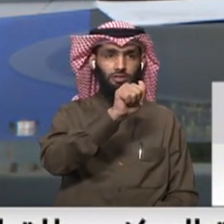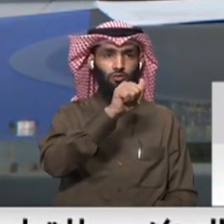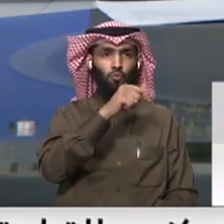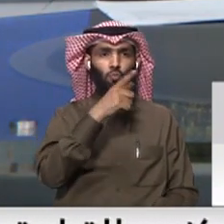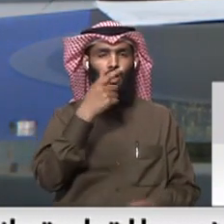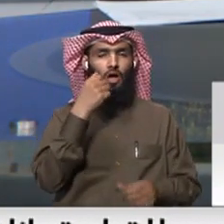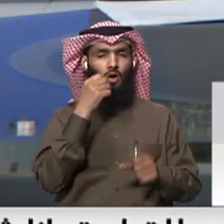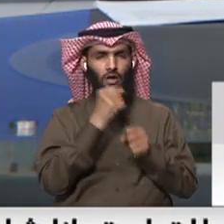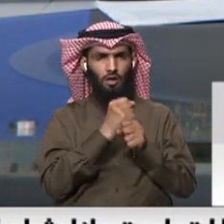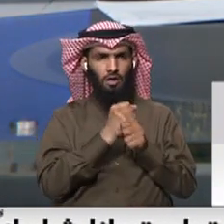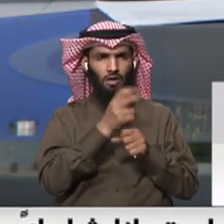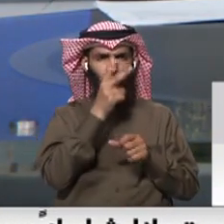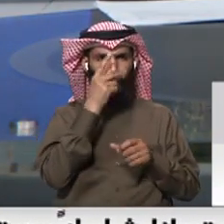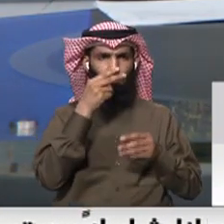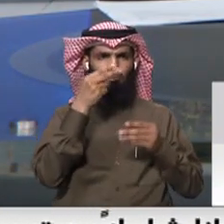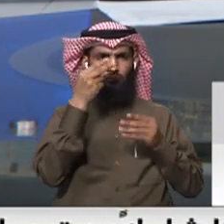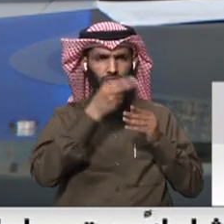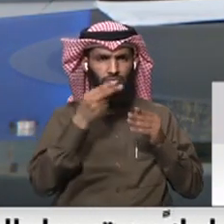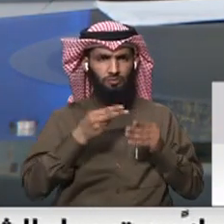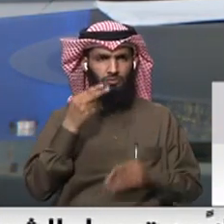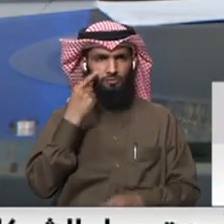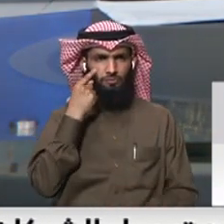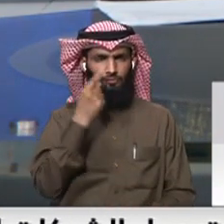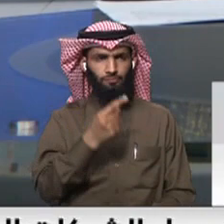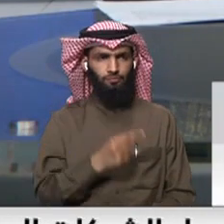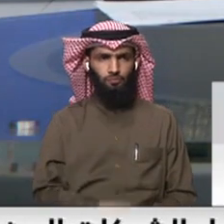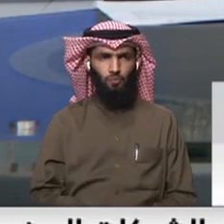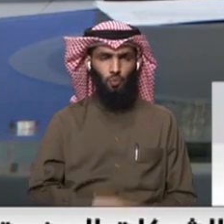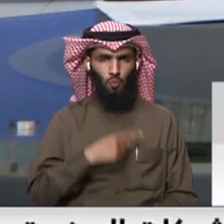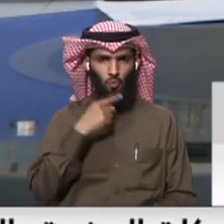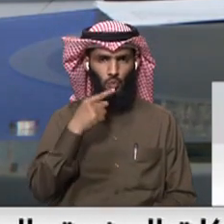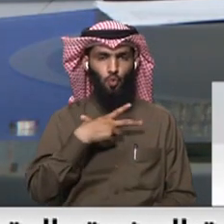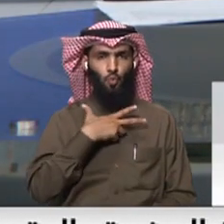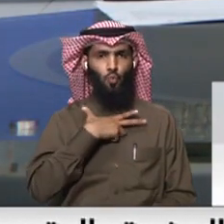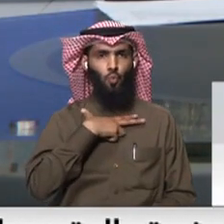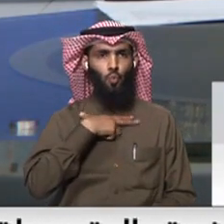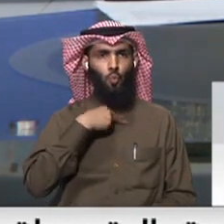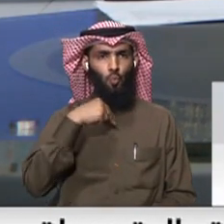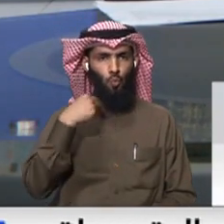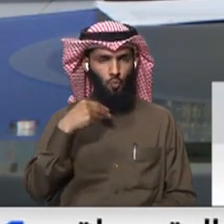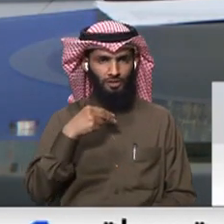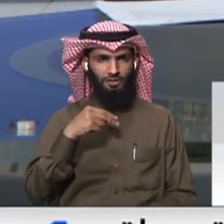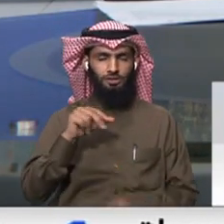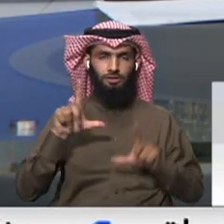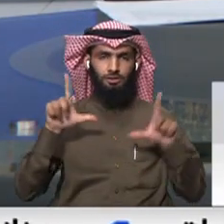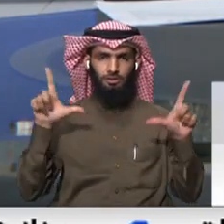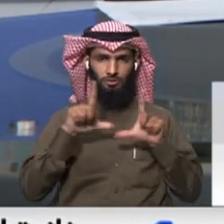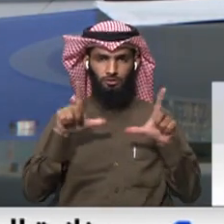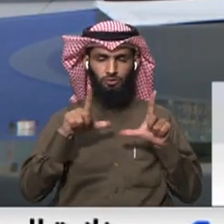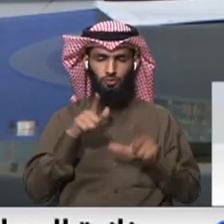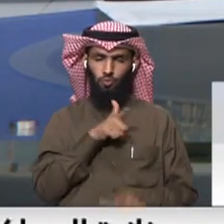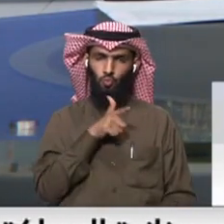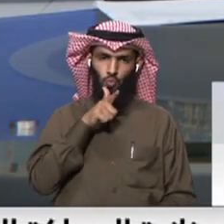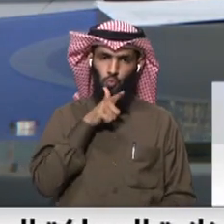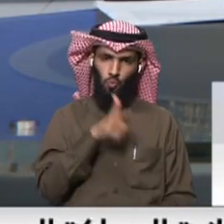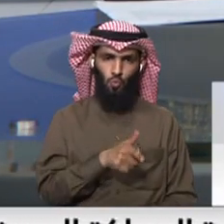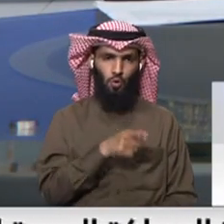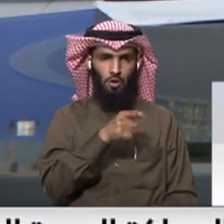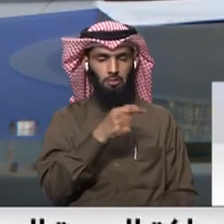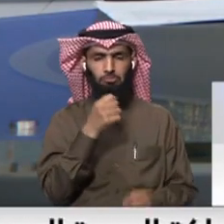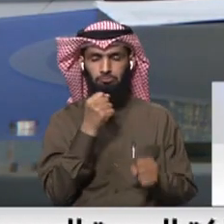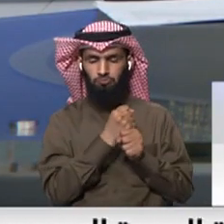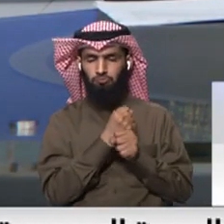والحرفية والمبدعين الكويتيين. وقد أشاد وزير الإعلام والثقافة بالمعرض وما حواه من مقتنيات